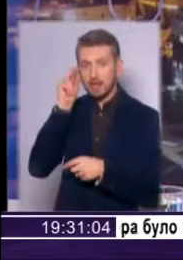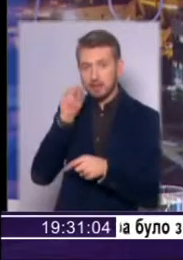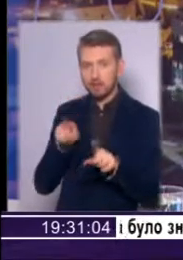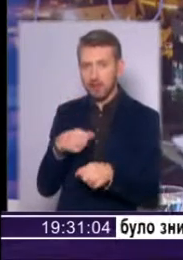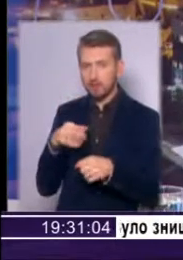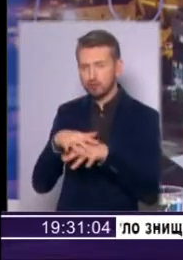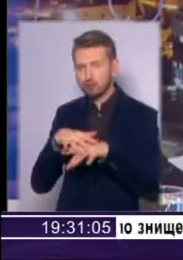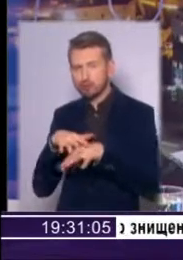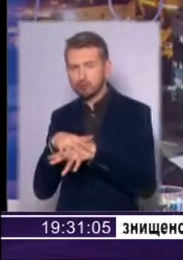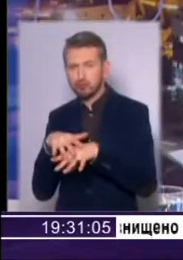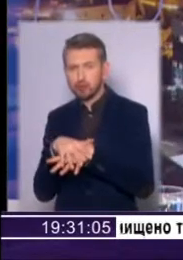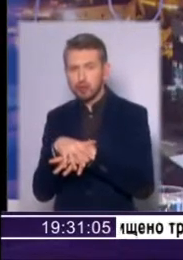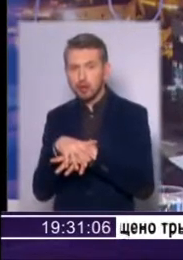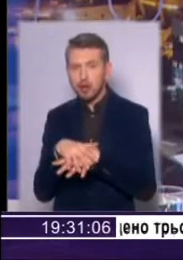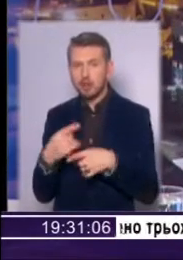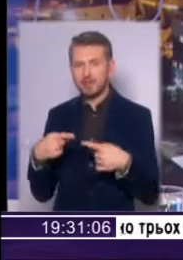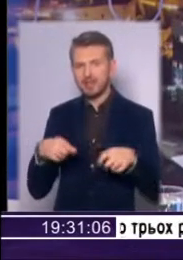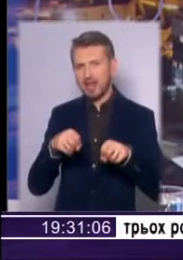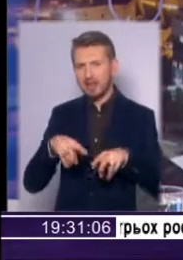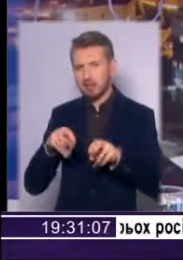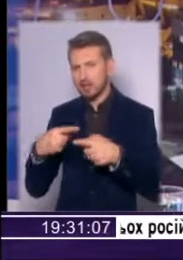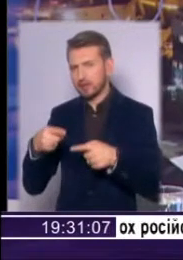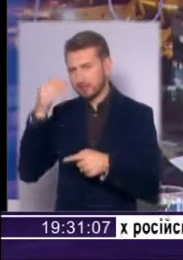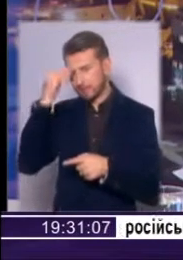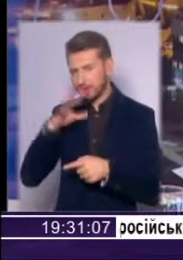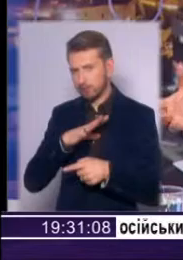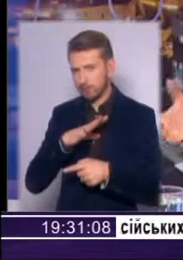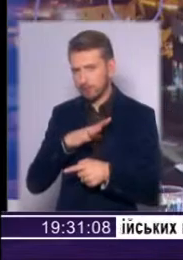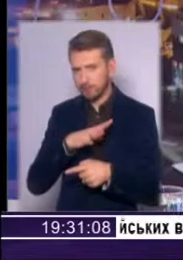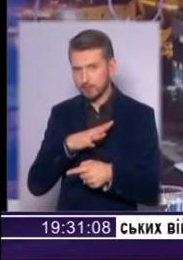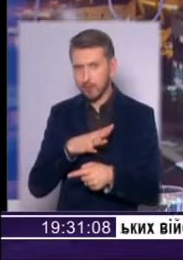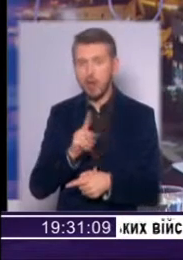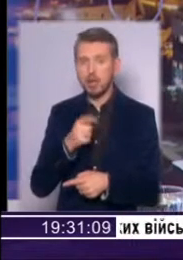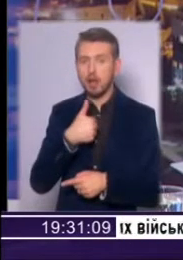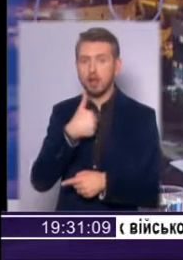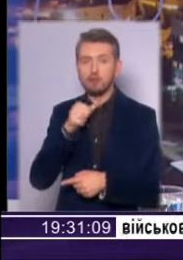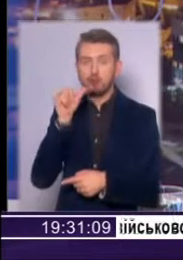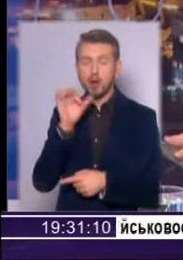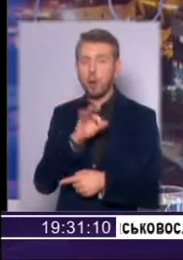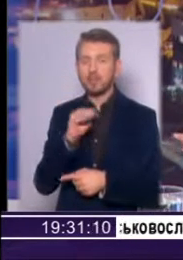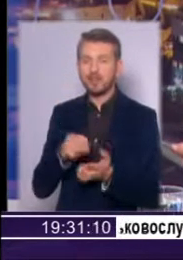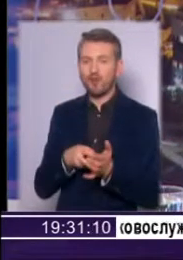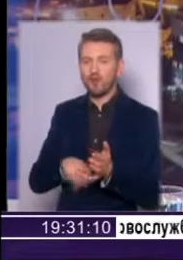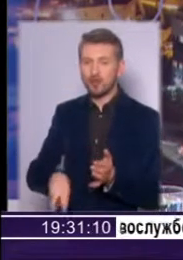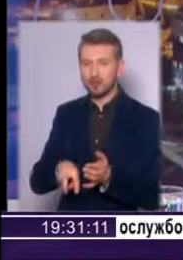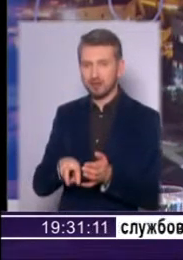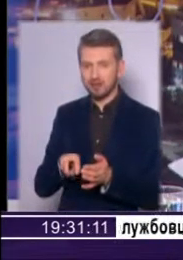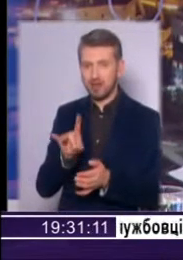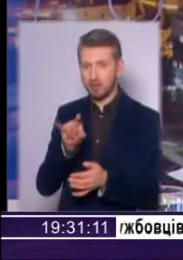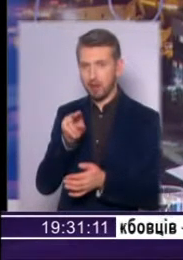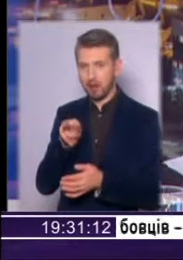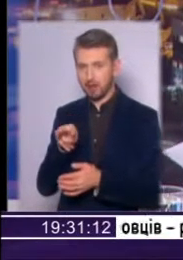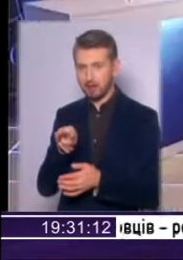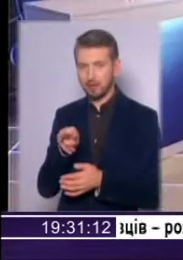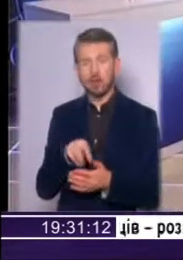робили. Ну, в різних експертах різна точка була зору, в принципі. 217, але вчора там офіційно вийшли радикали. Тобто так, вже, ну, нарешті вже